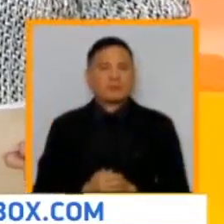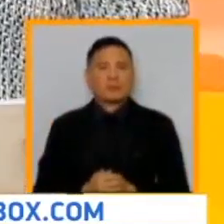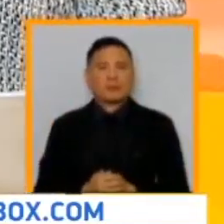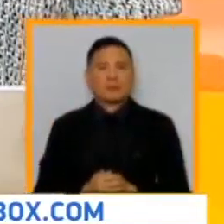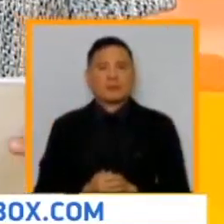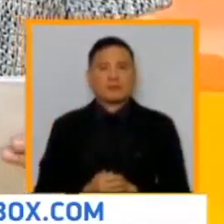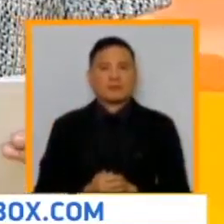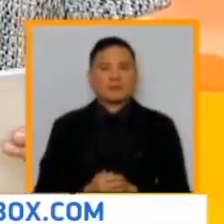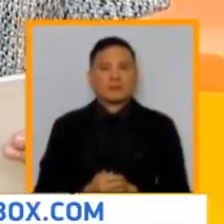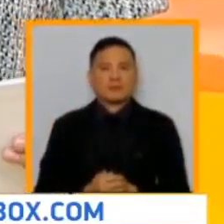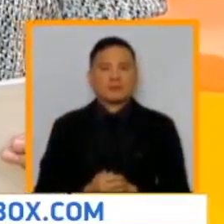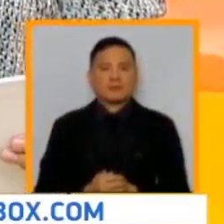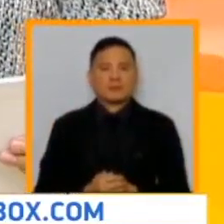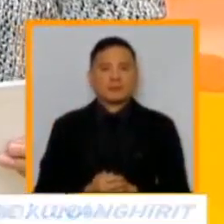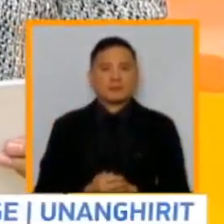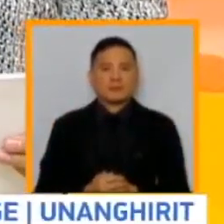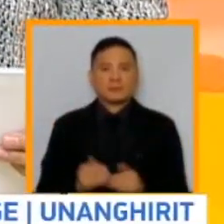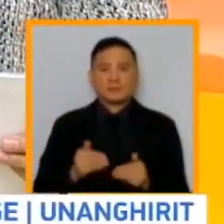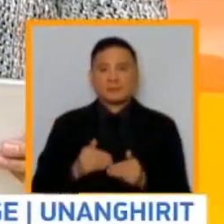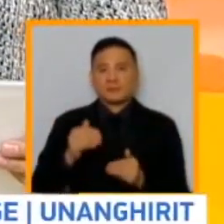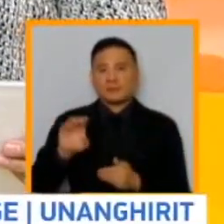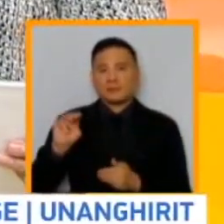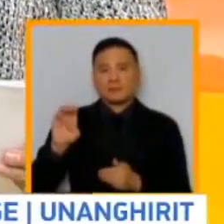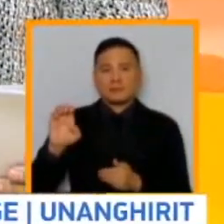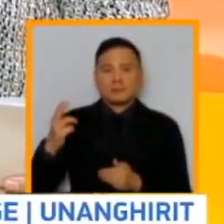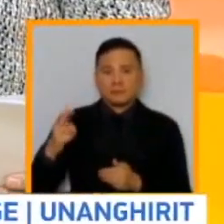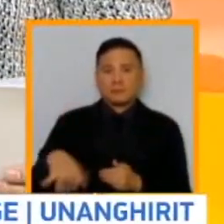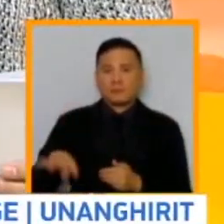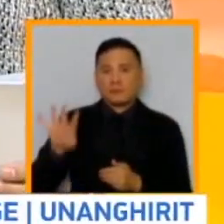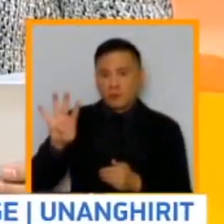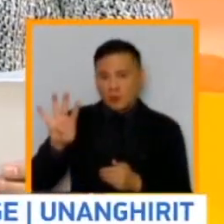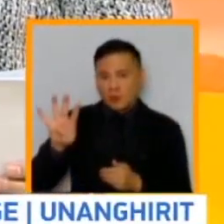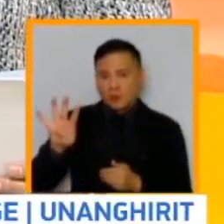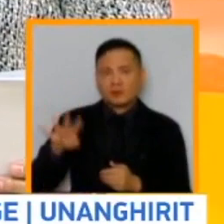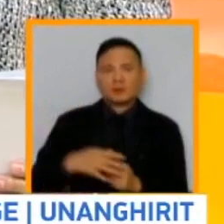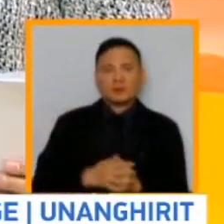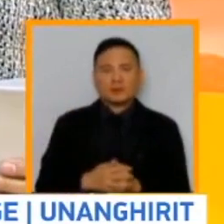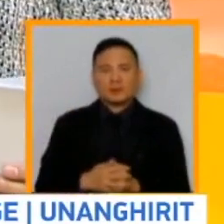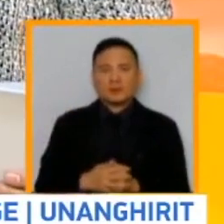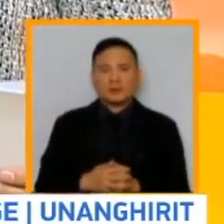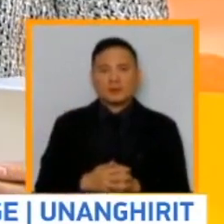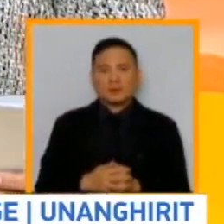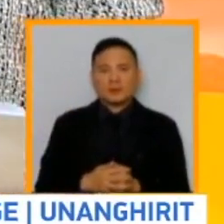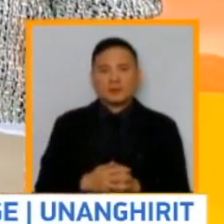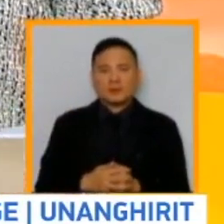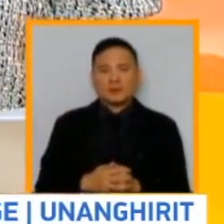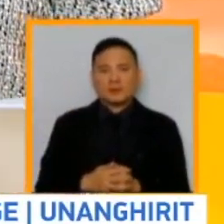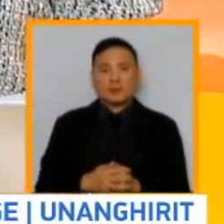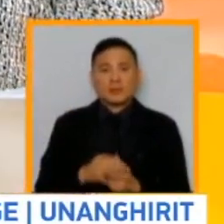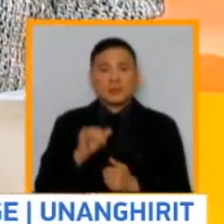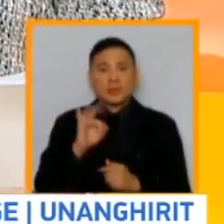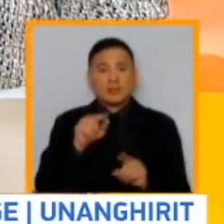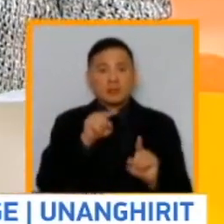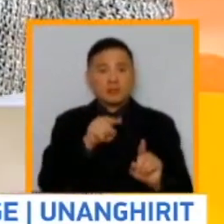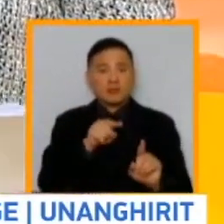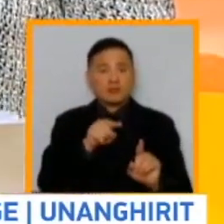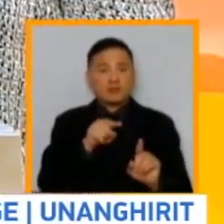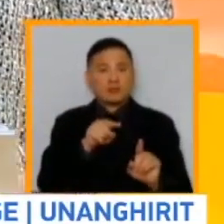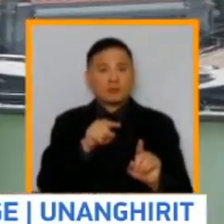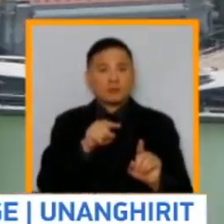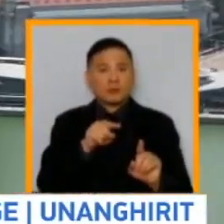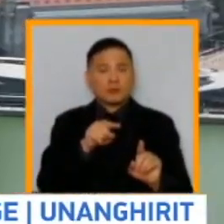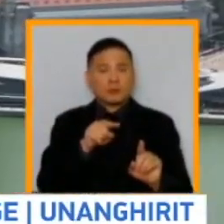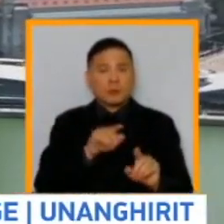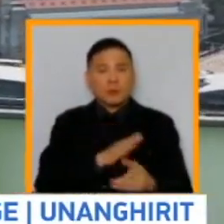Sa March 4 na magsisimula ang hindi pagre-require na mag-quarantine ng mga fully vaccinated contra COVID-19 na pupunta sa Singapore. Yan